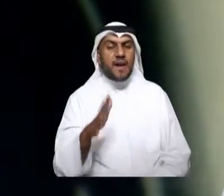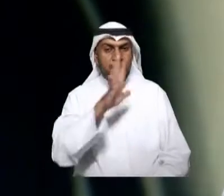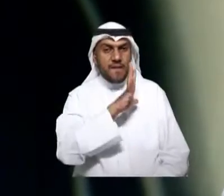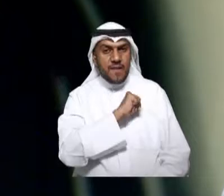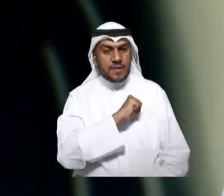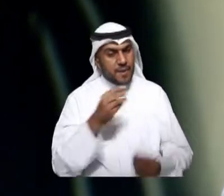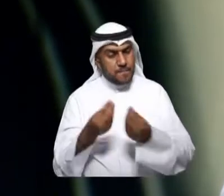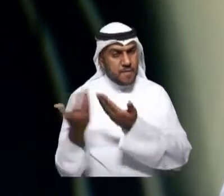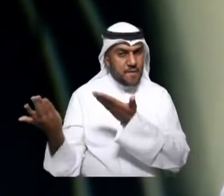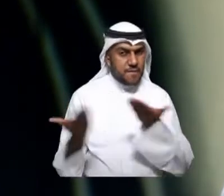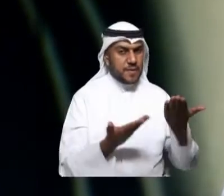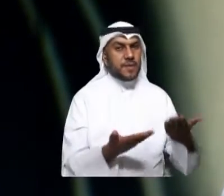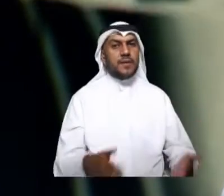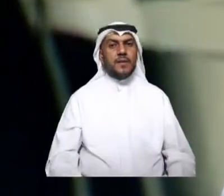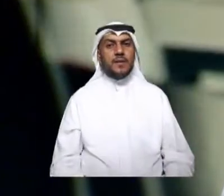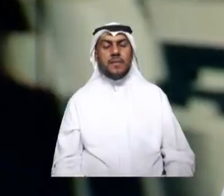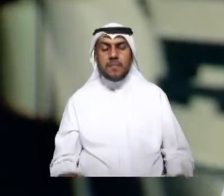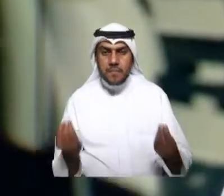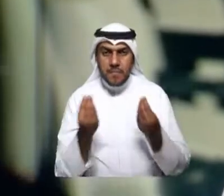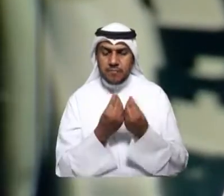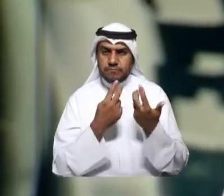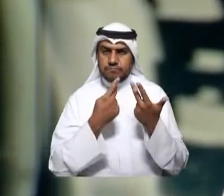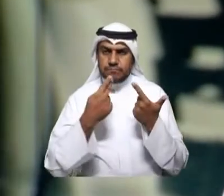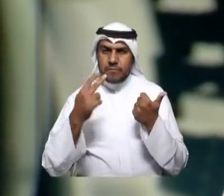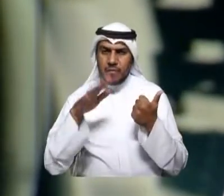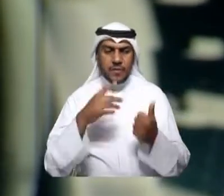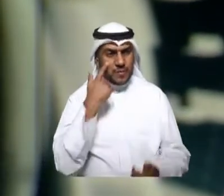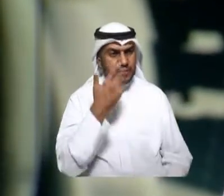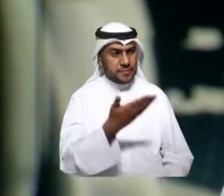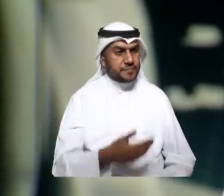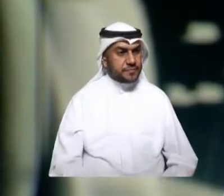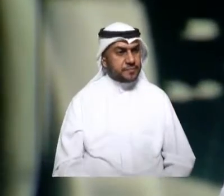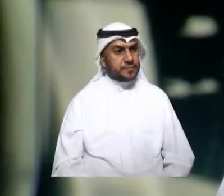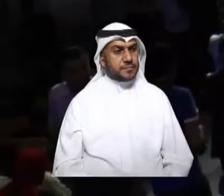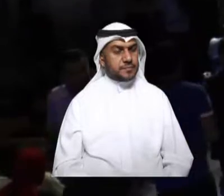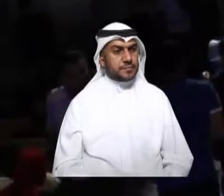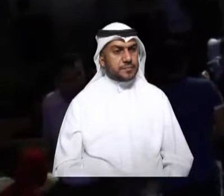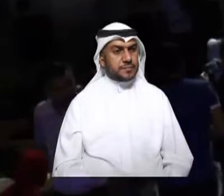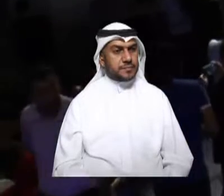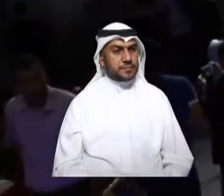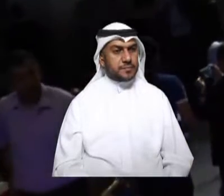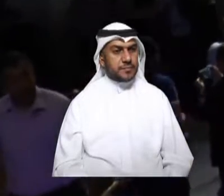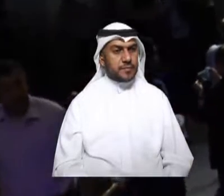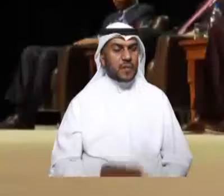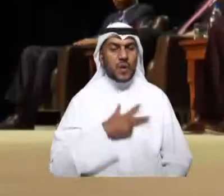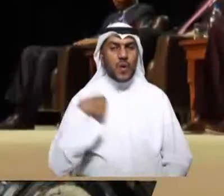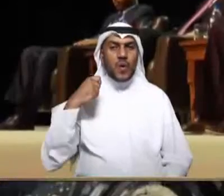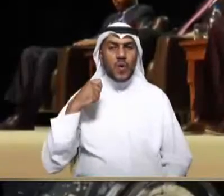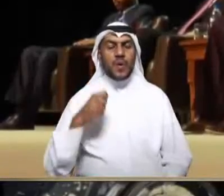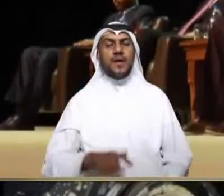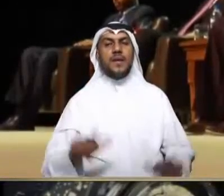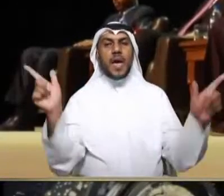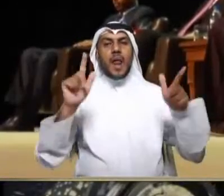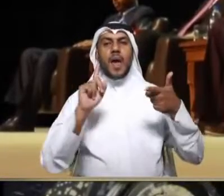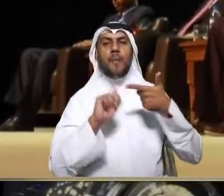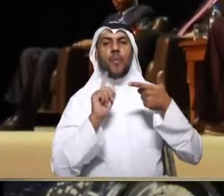شرف الدورة الجديدة التي تشهد العديد من الفعاليات. أعطى وكيل وزارة الإعلام المساعد لقطاع